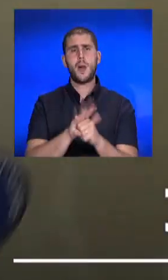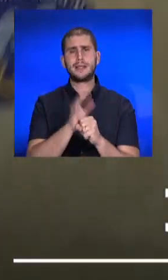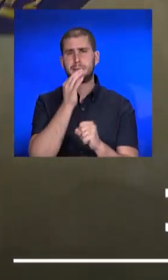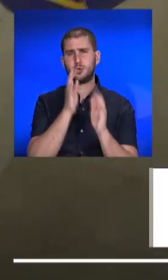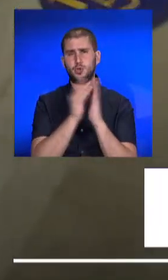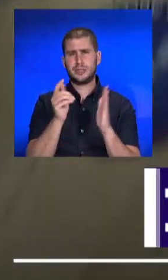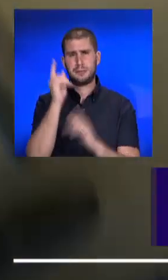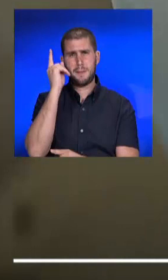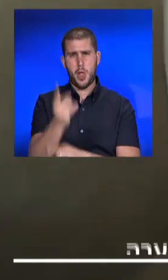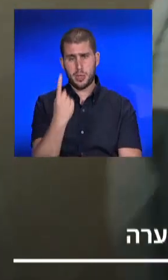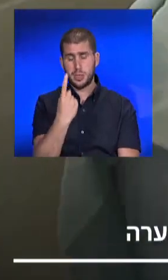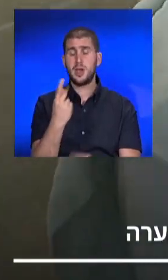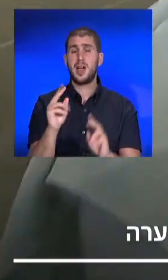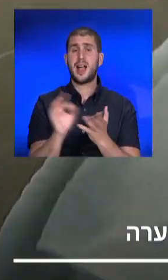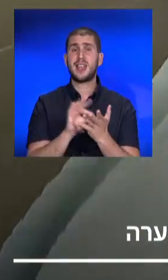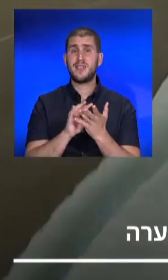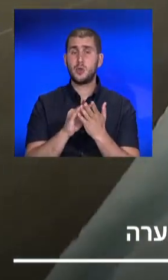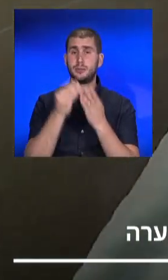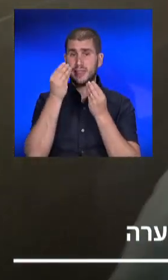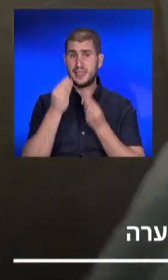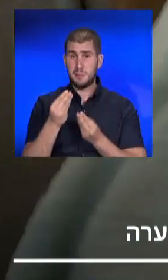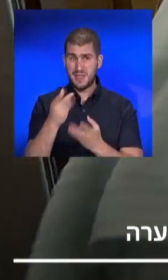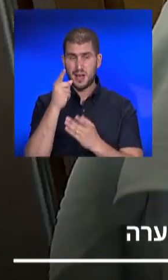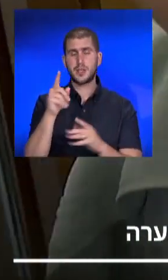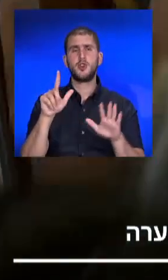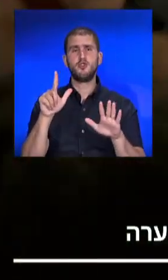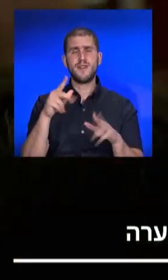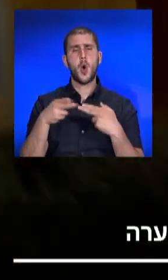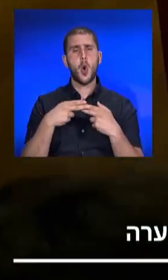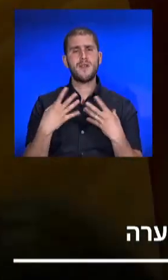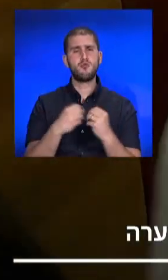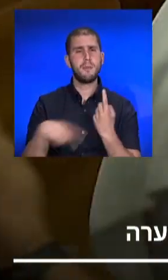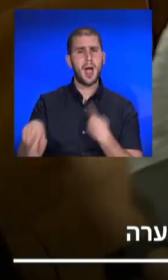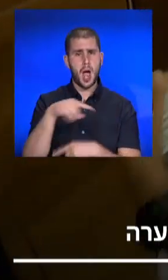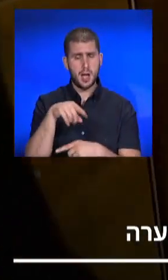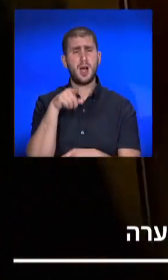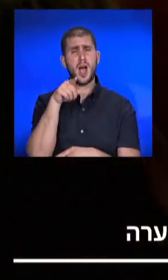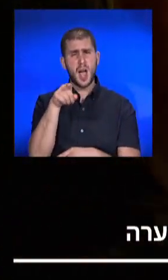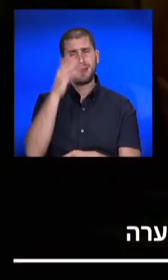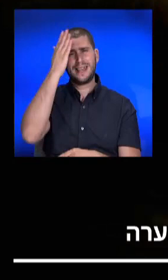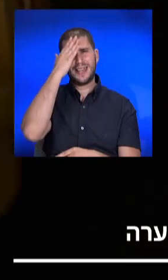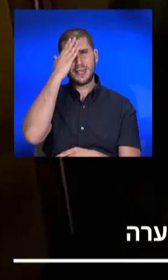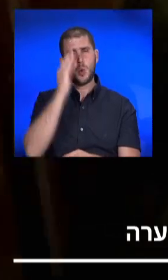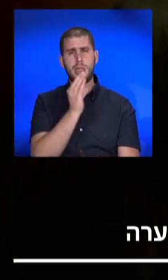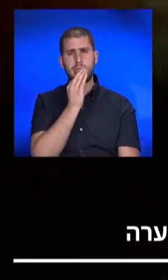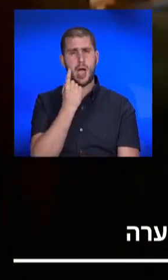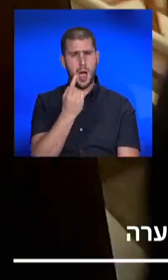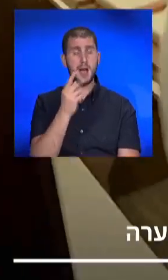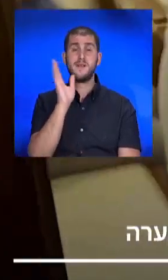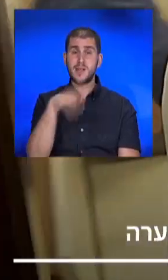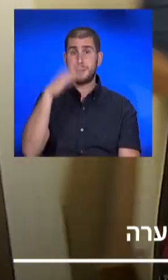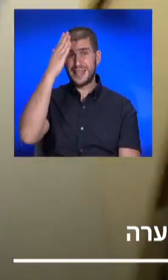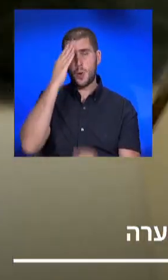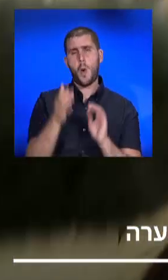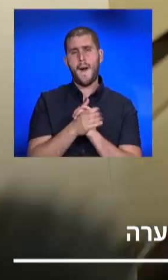המלון. כתבתנו ורד פלמן דיווחה הערב שהשבעה הם קרובי משפחה. הם ככל הנראה הכירו את הנערה וגם את החברה